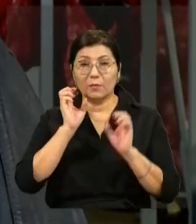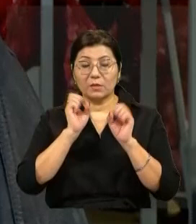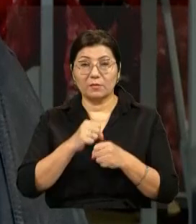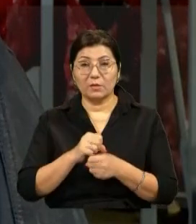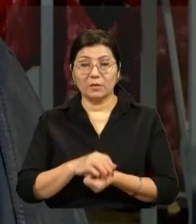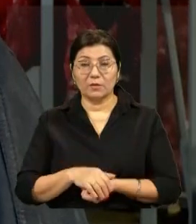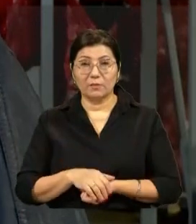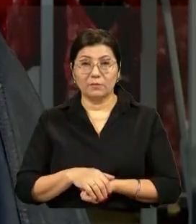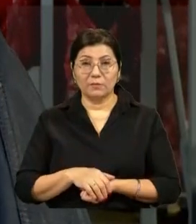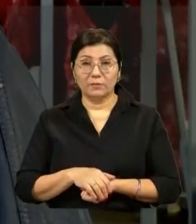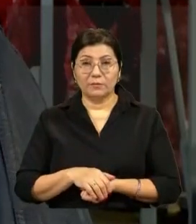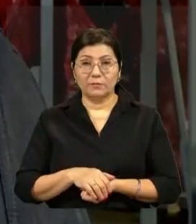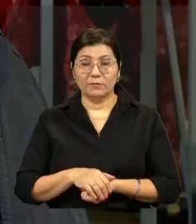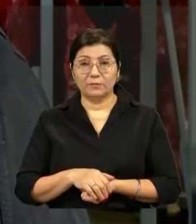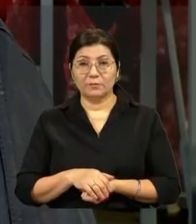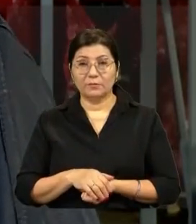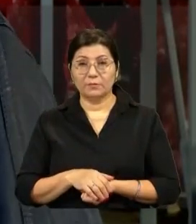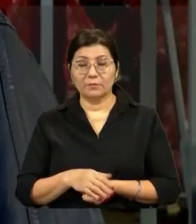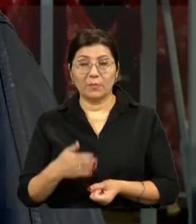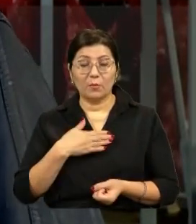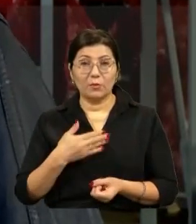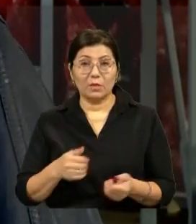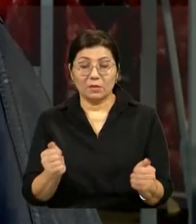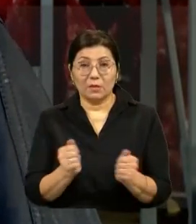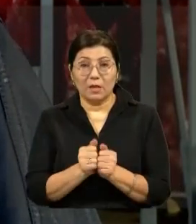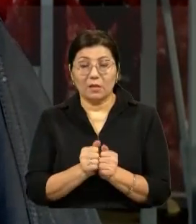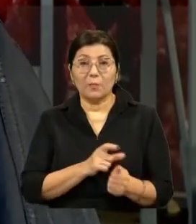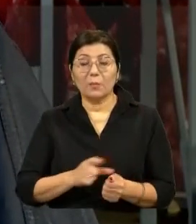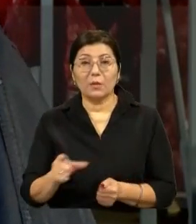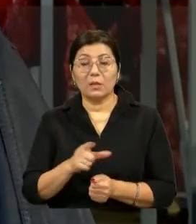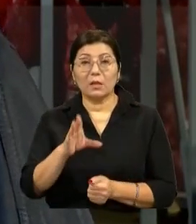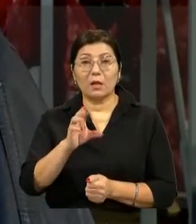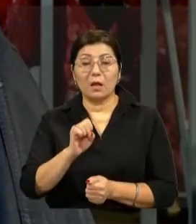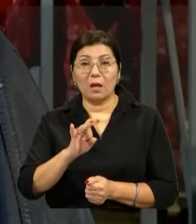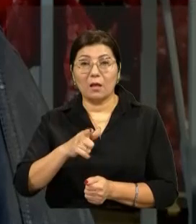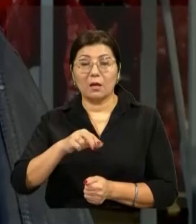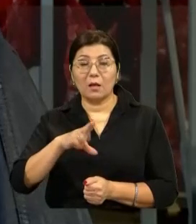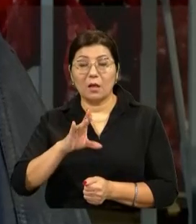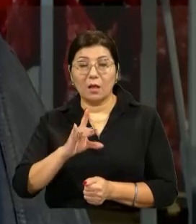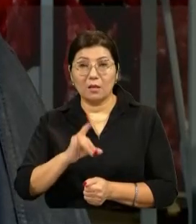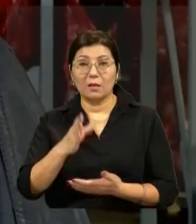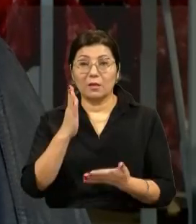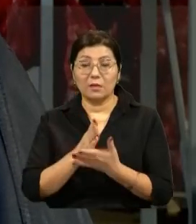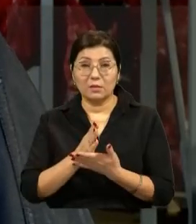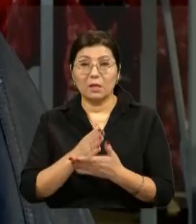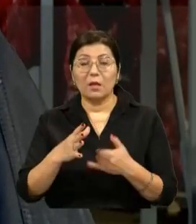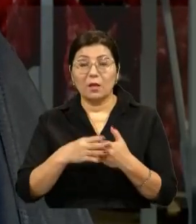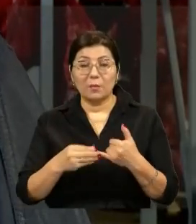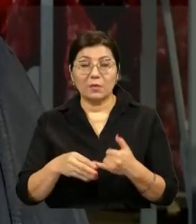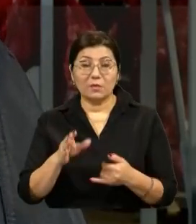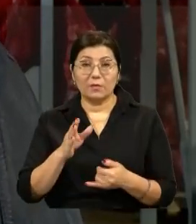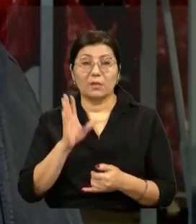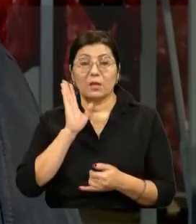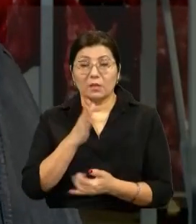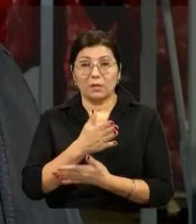тут, благо то, что у нас рядом вот речка Каргала протекает, и у нас земли находятся вдоль нее поливные,